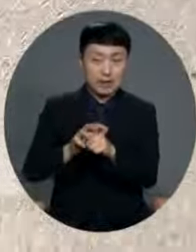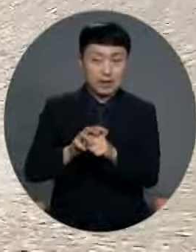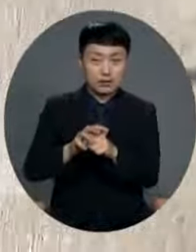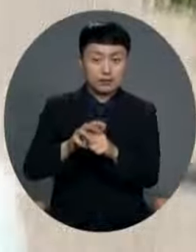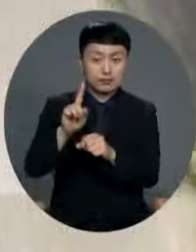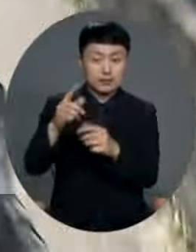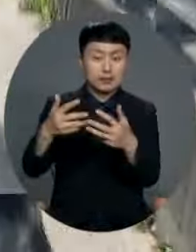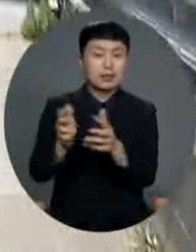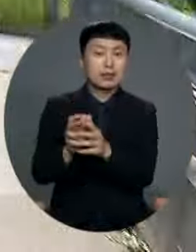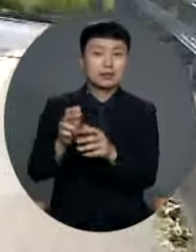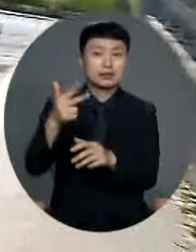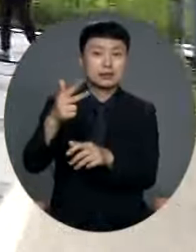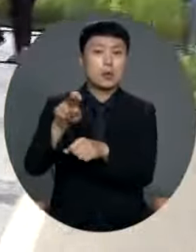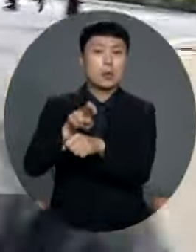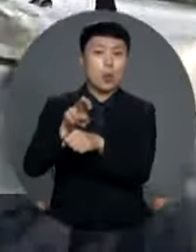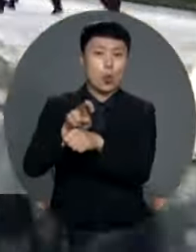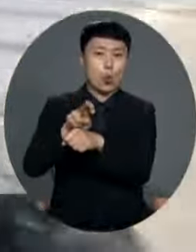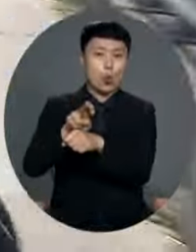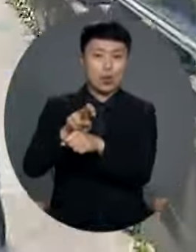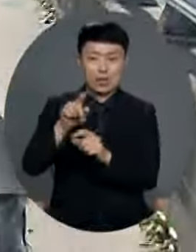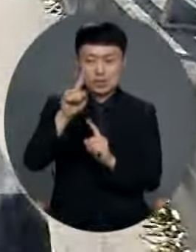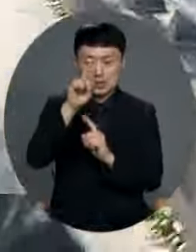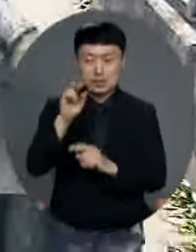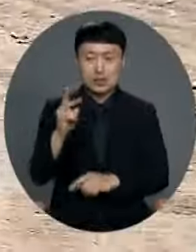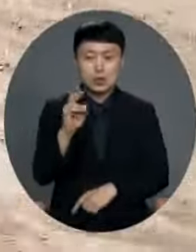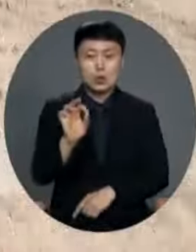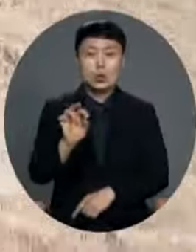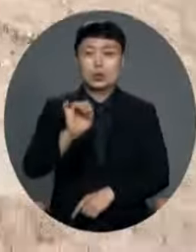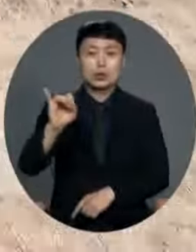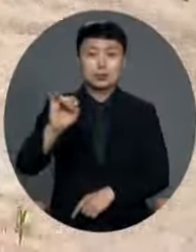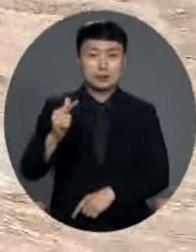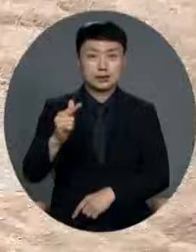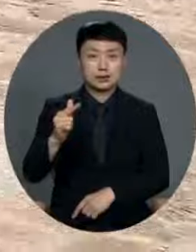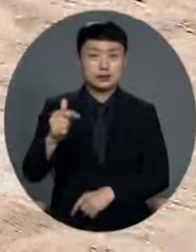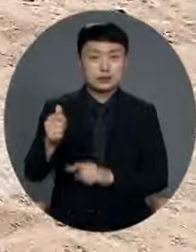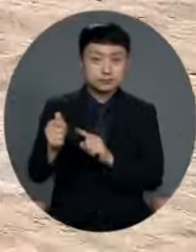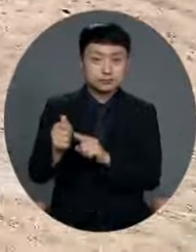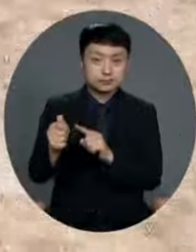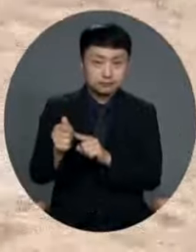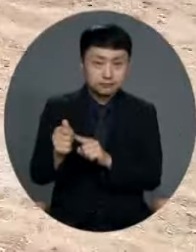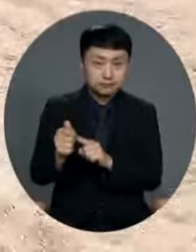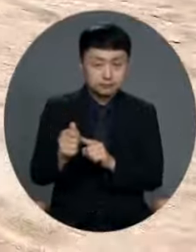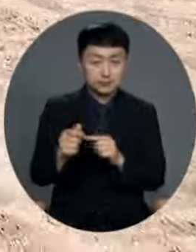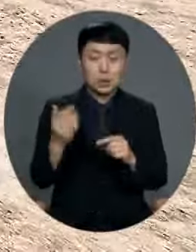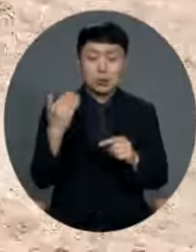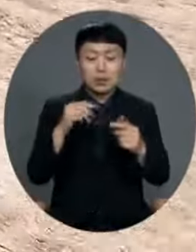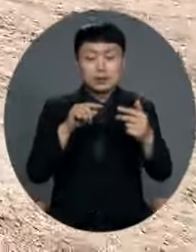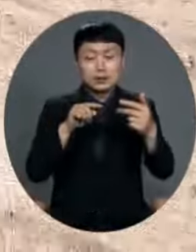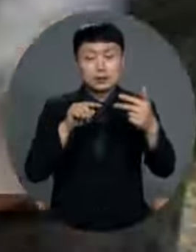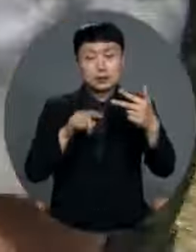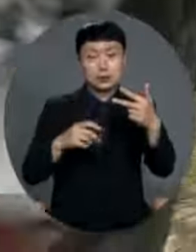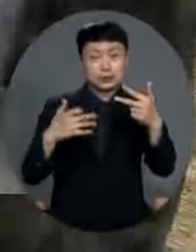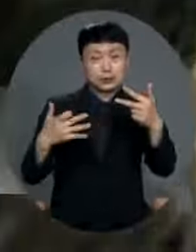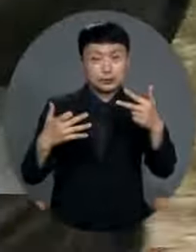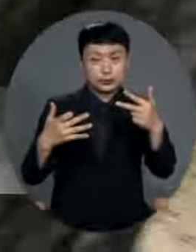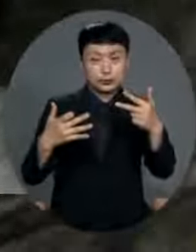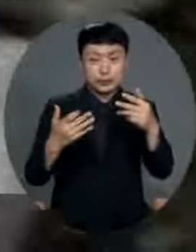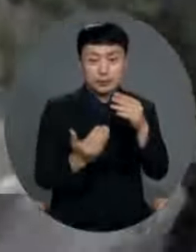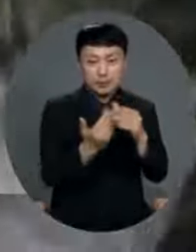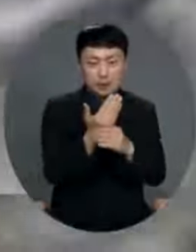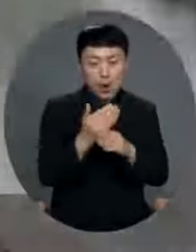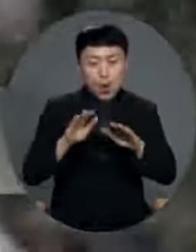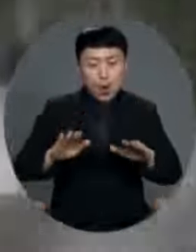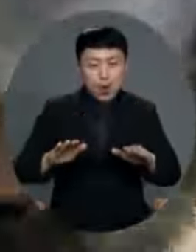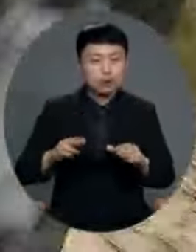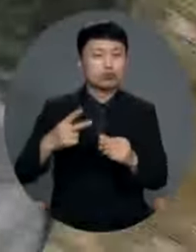전포병 대대장 이중 지해 7월일 후 두 번째로 사고